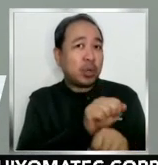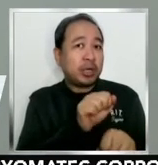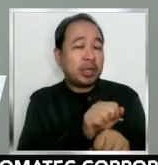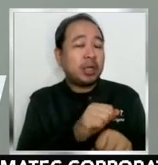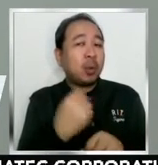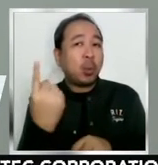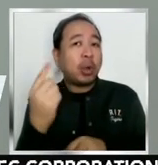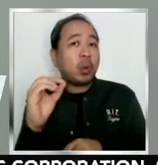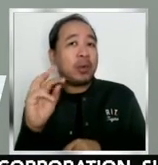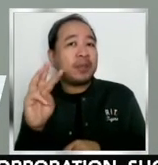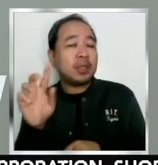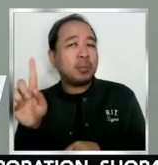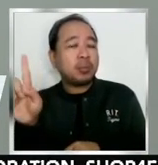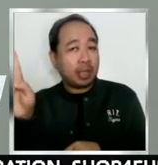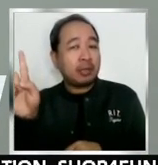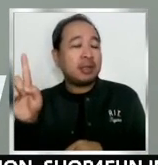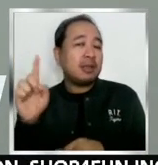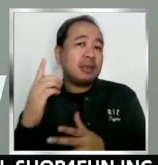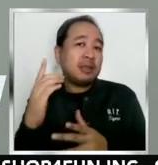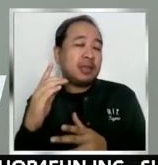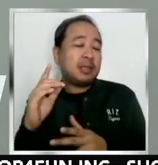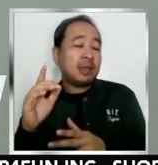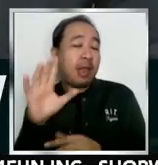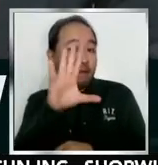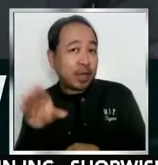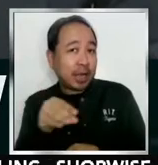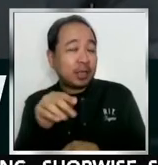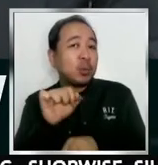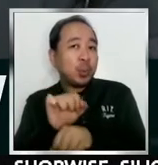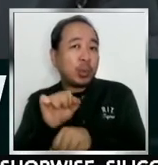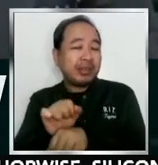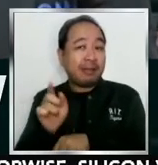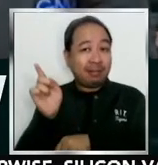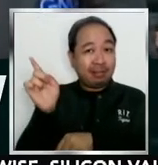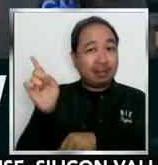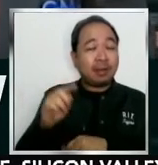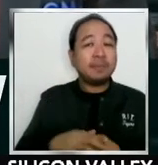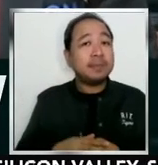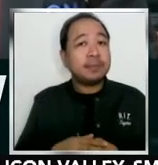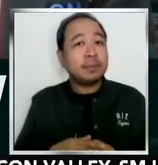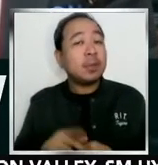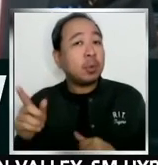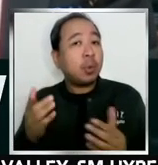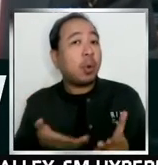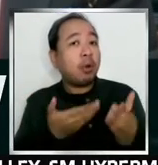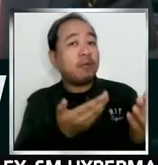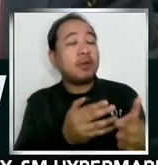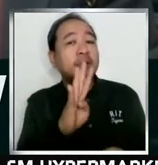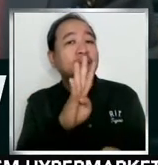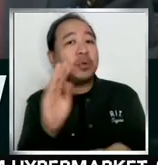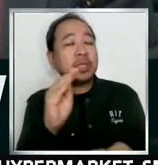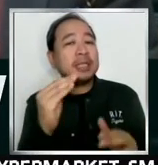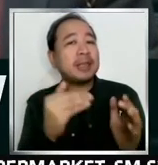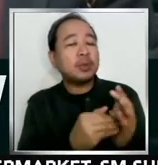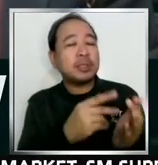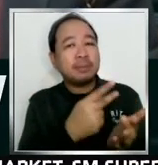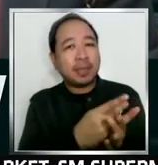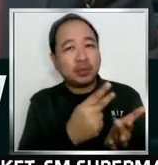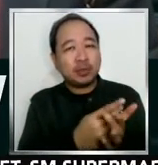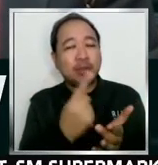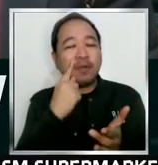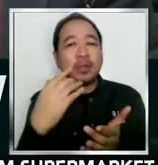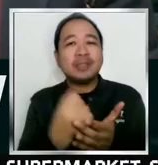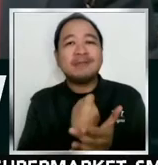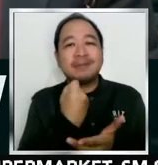OFW sa Congo para po magtrabaho po doon. They were offered daw po 40,000 pesos as salary. The initial offer